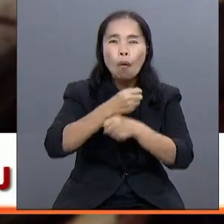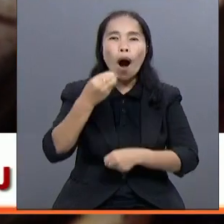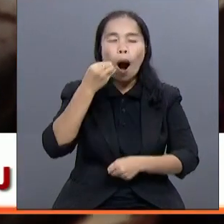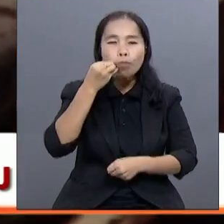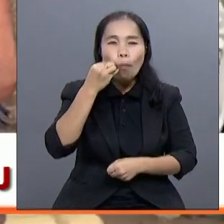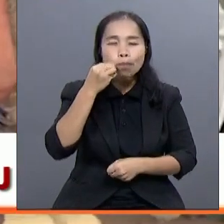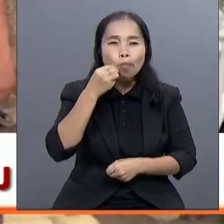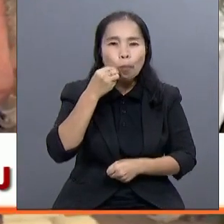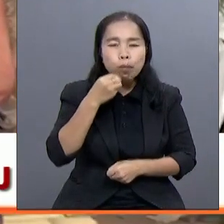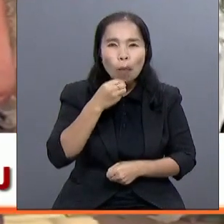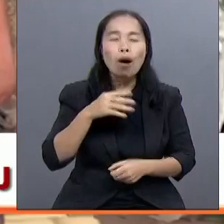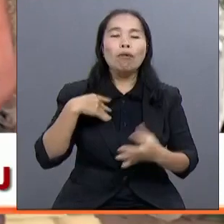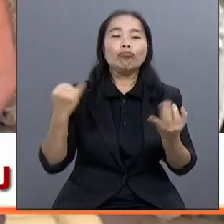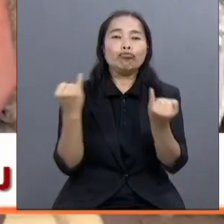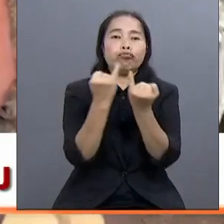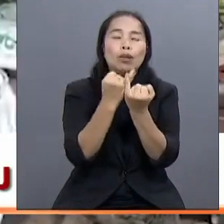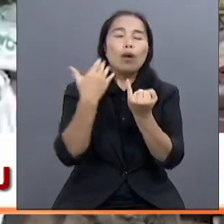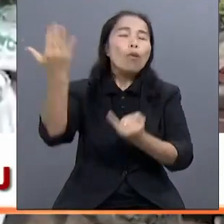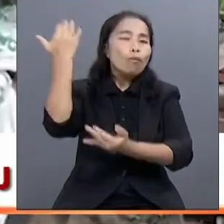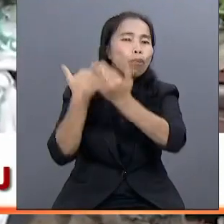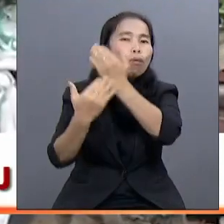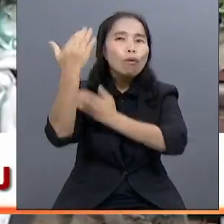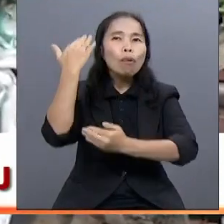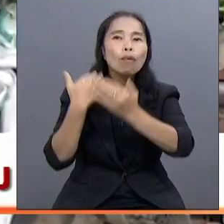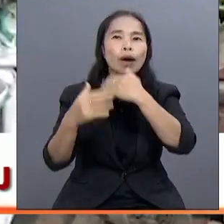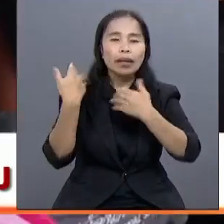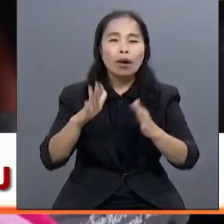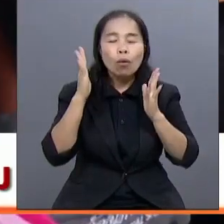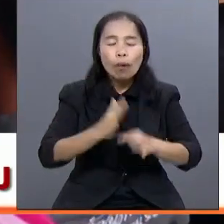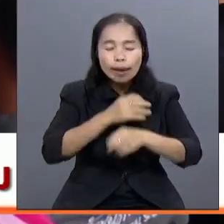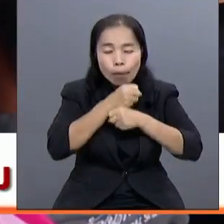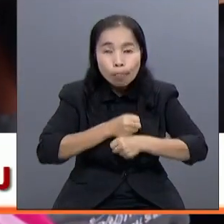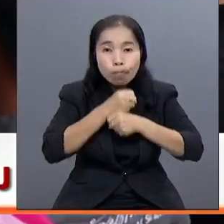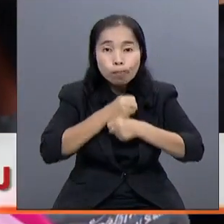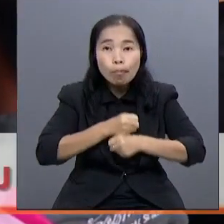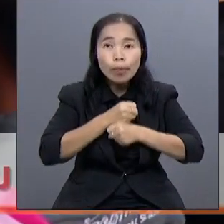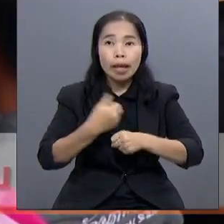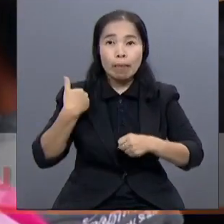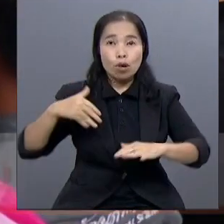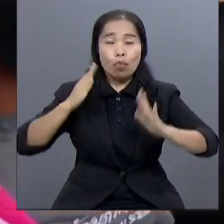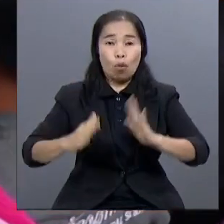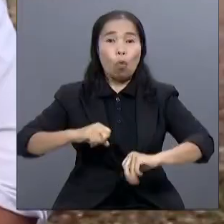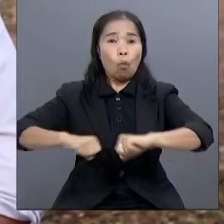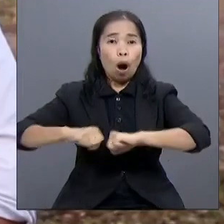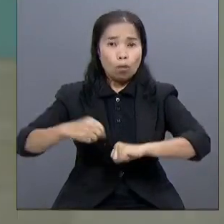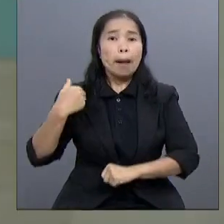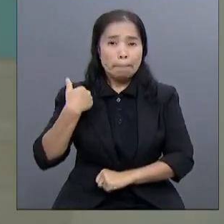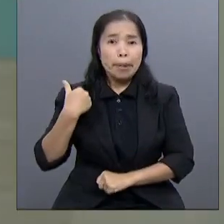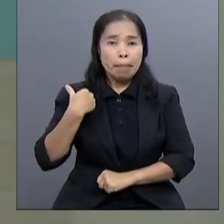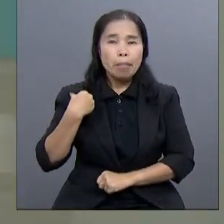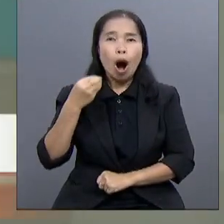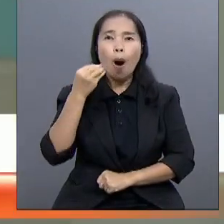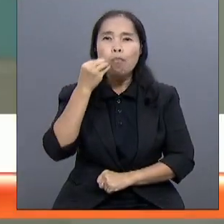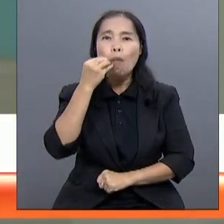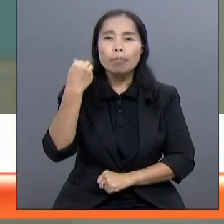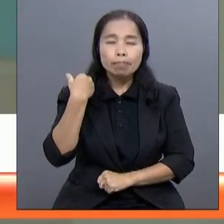ากเป็นวิถีชีวิตของผู้คนในสมัยก่อนและผู้เฒ่าผู้แก่แต่ยังมีคนรุ่นหลังบางส่วนที่นิยมเคี้ยวหมาก เคี้ยวหม